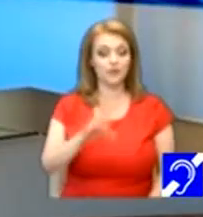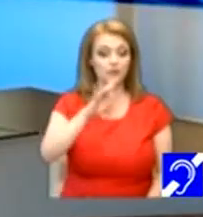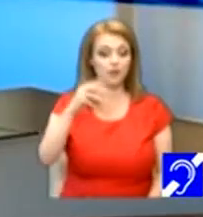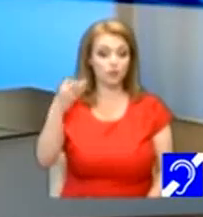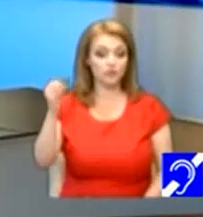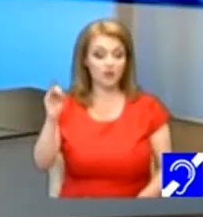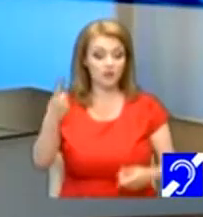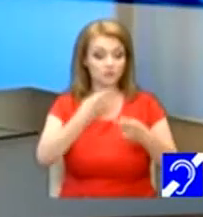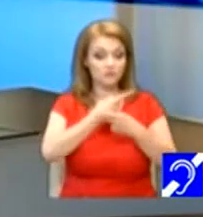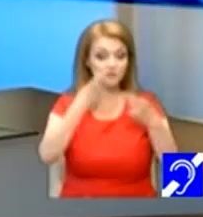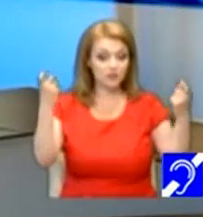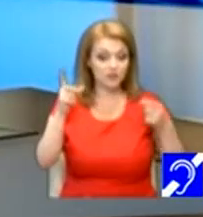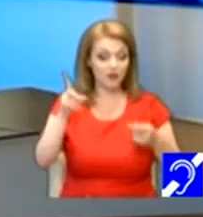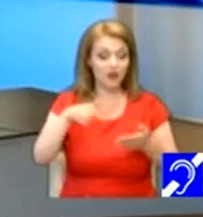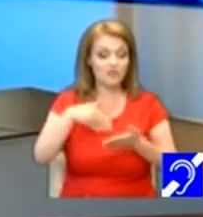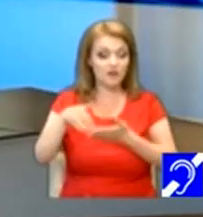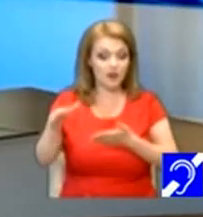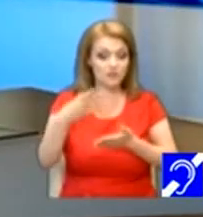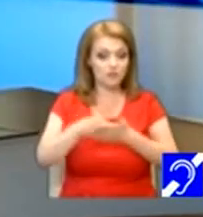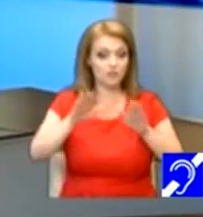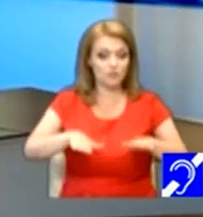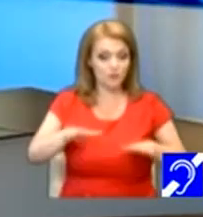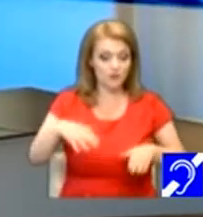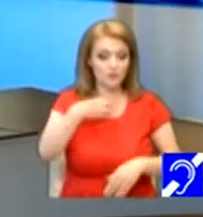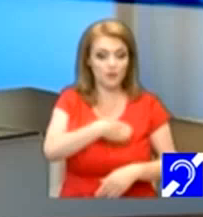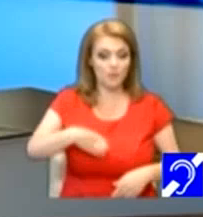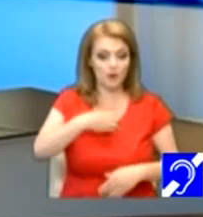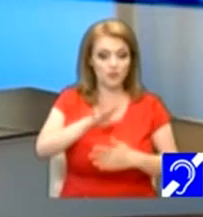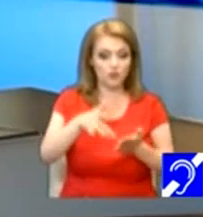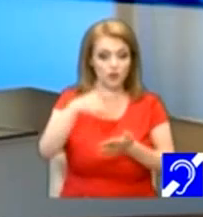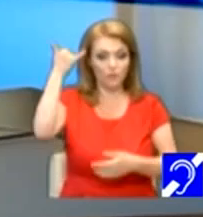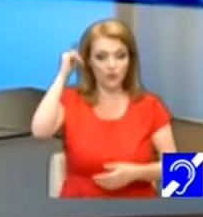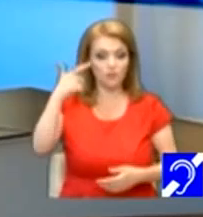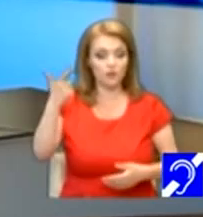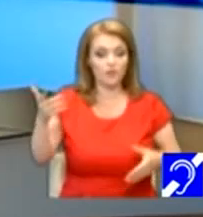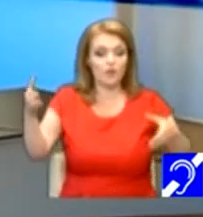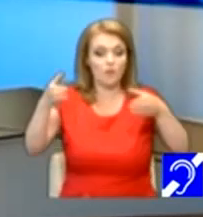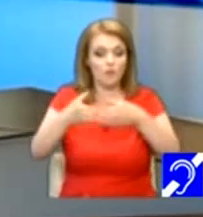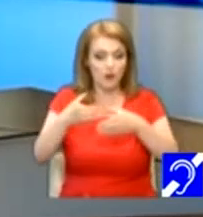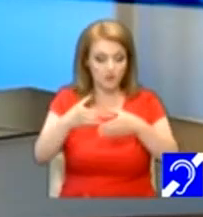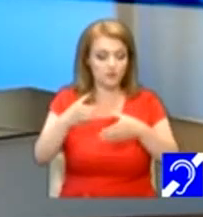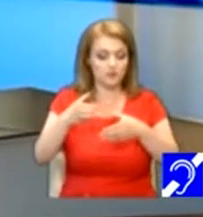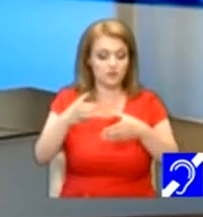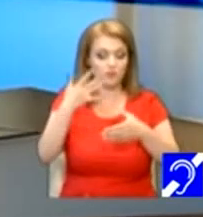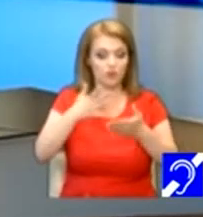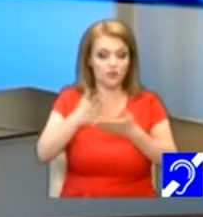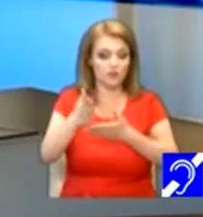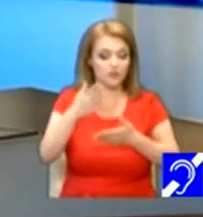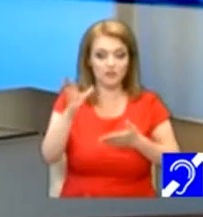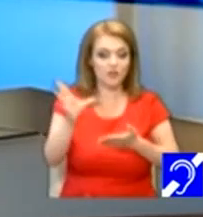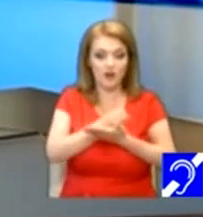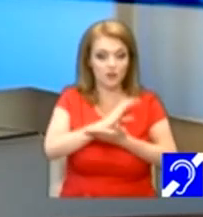Renato Usatăi a anunțat că renunță la funcția de primar al municipiului Bălți după ce blocul său electoral nu a reușit să intre în